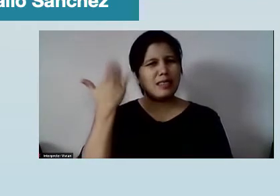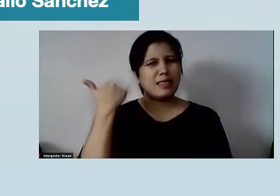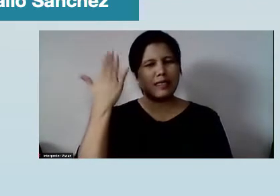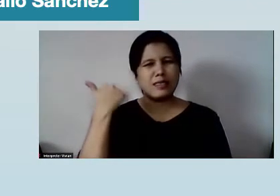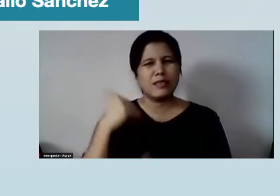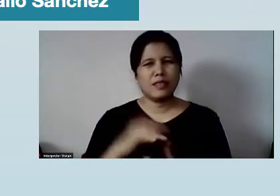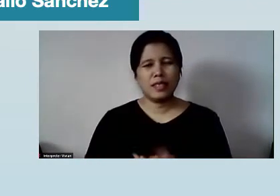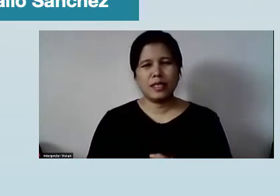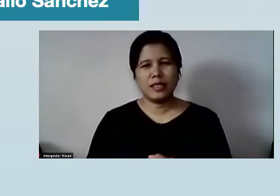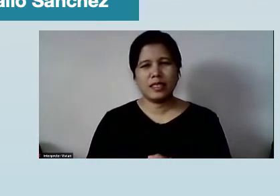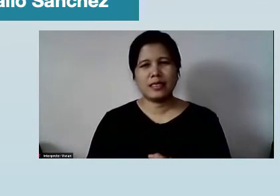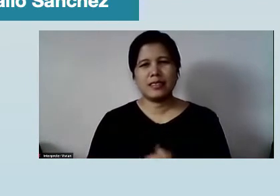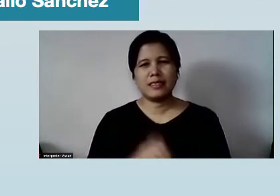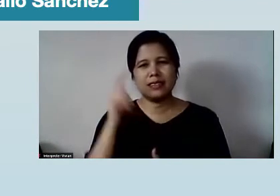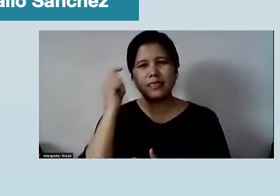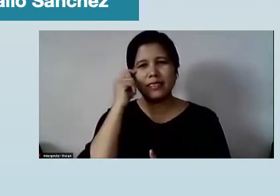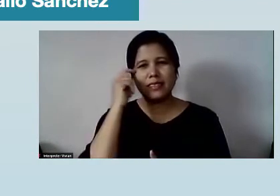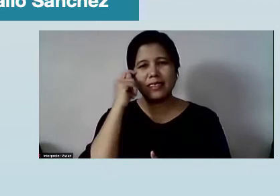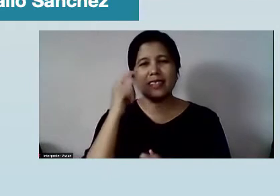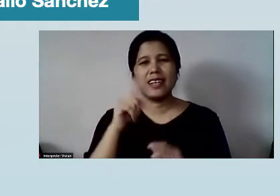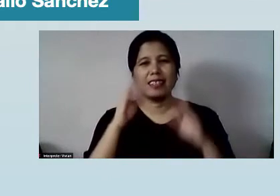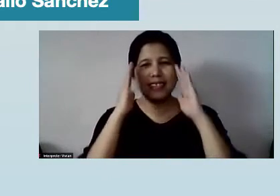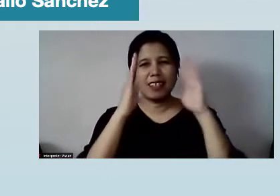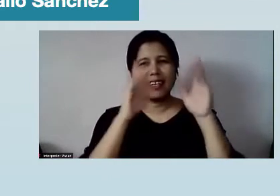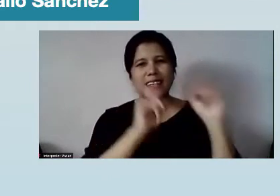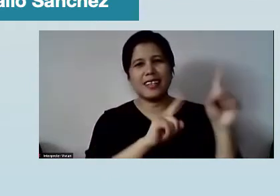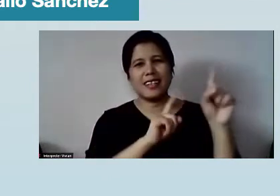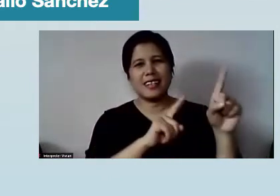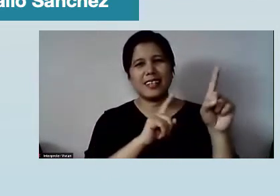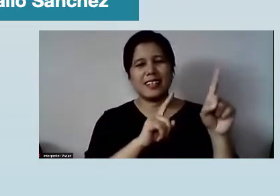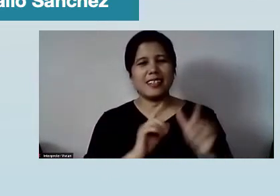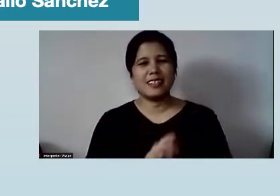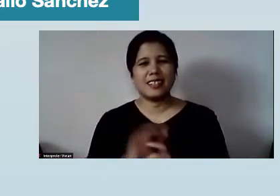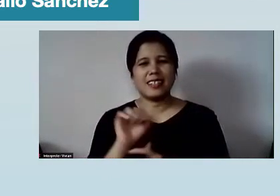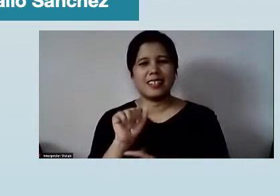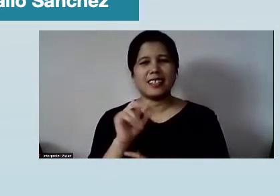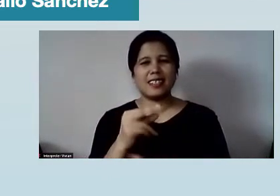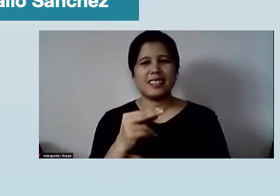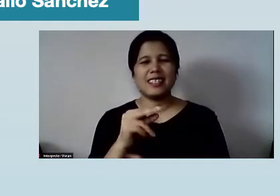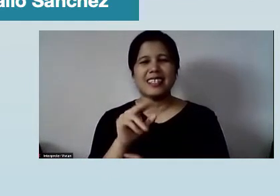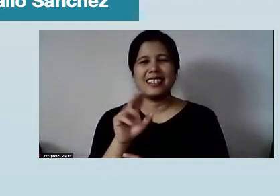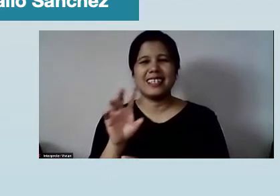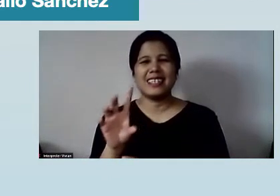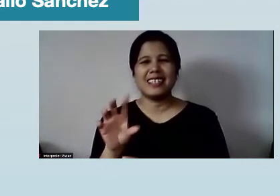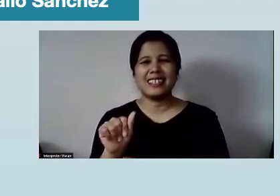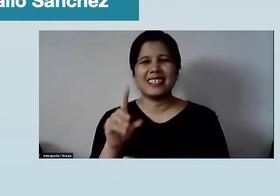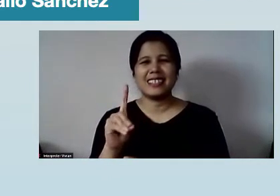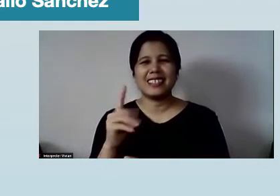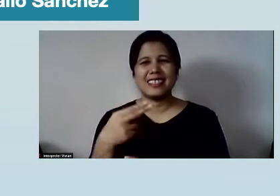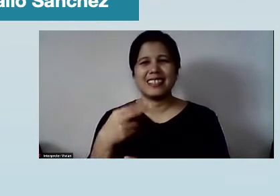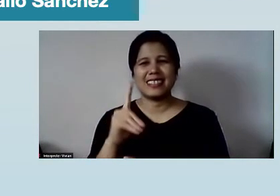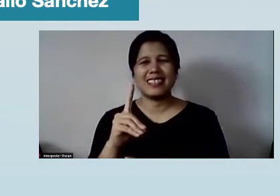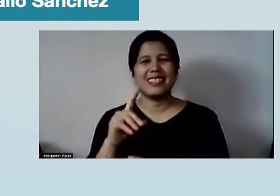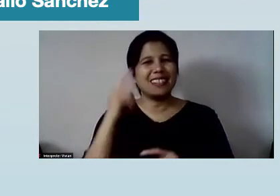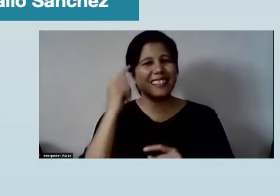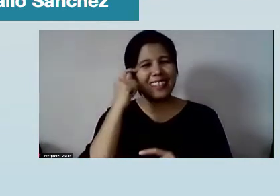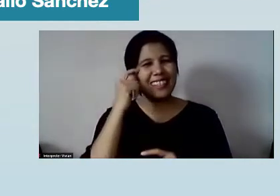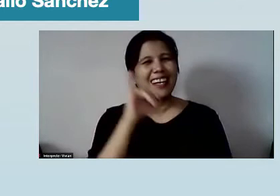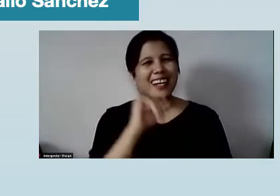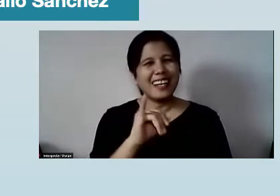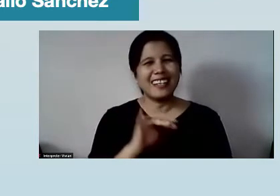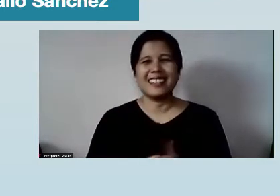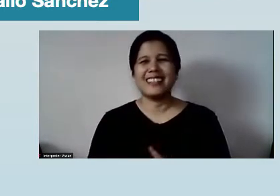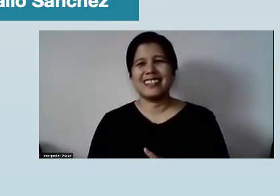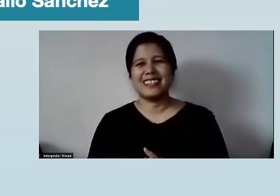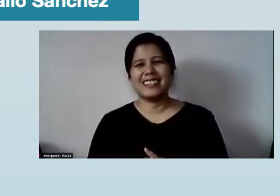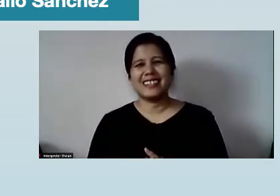dalawang Tina ang nag-a-attend. Tina H. ng ADHD, Tina R. ng DOH. Okay. At